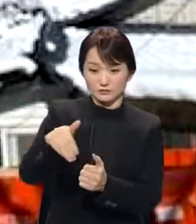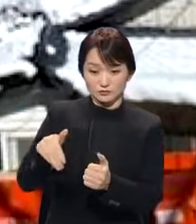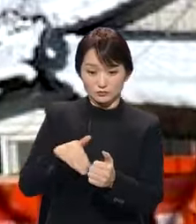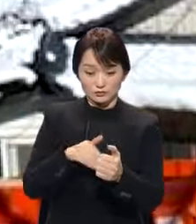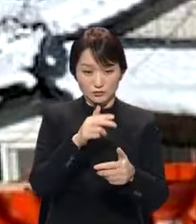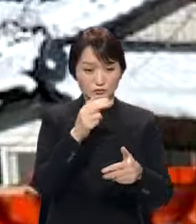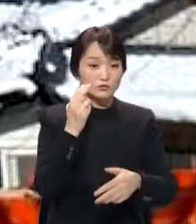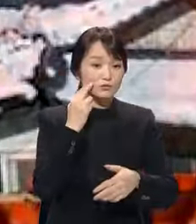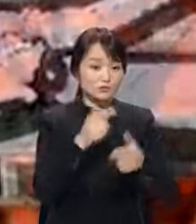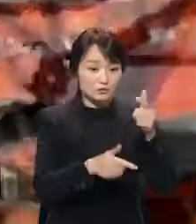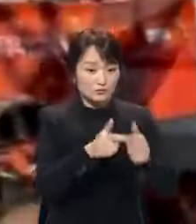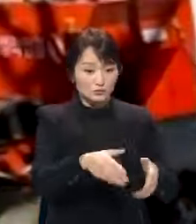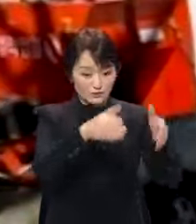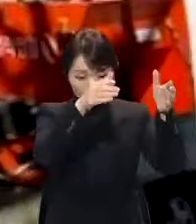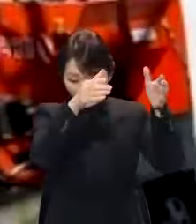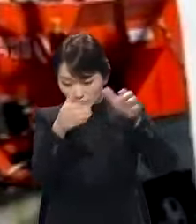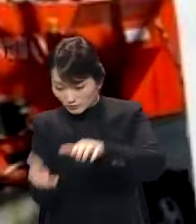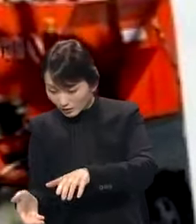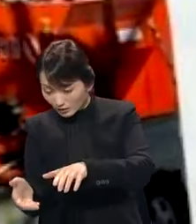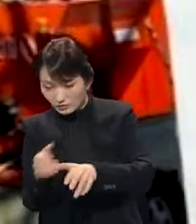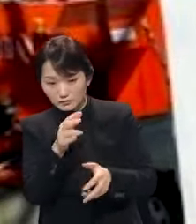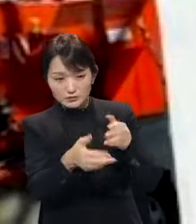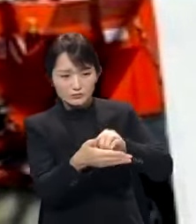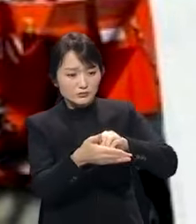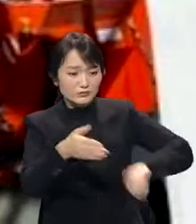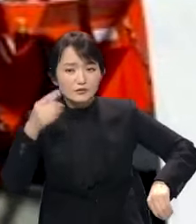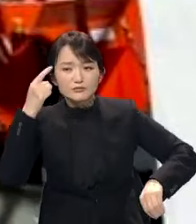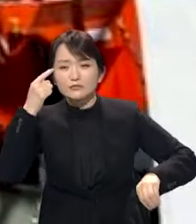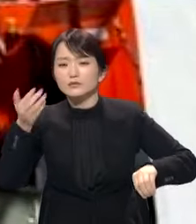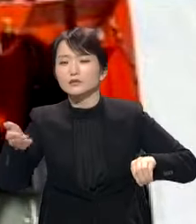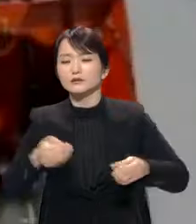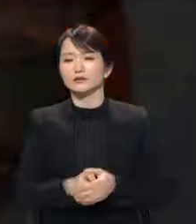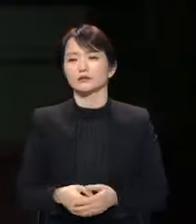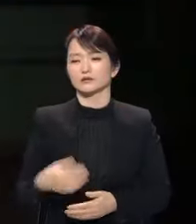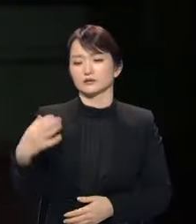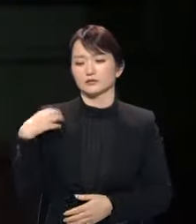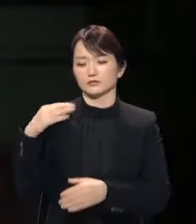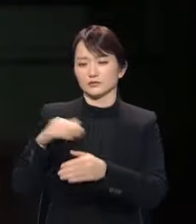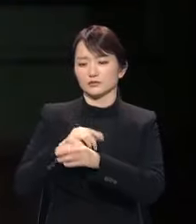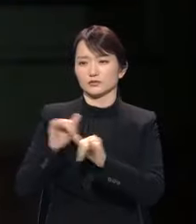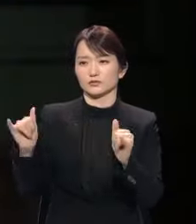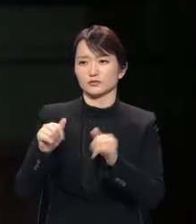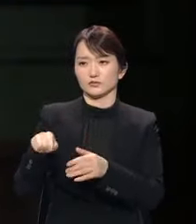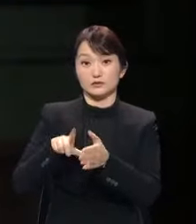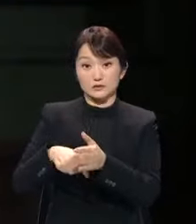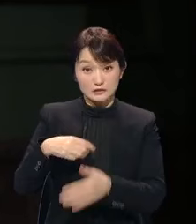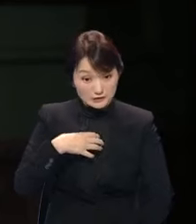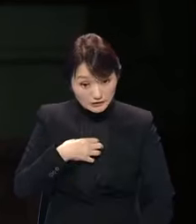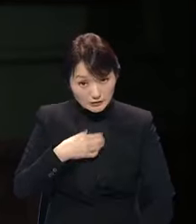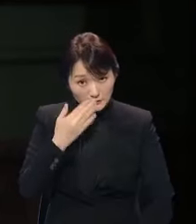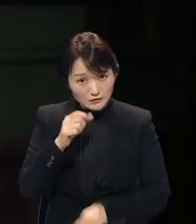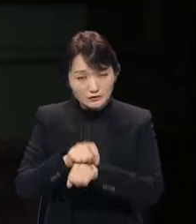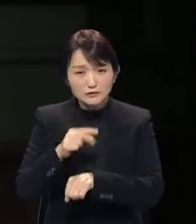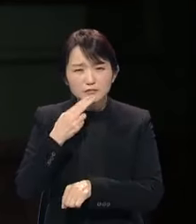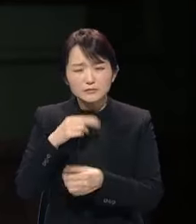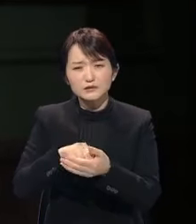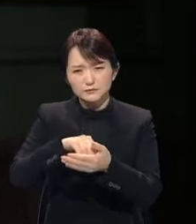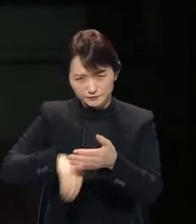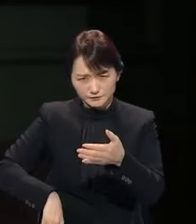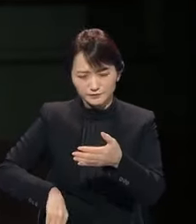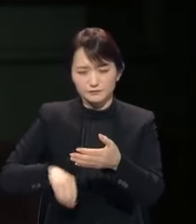거잖아요. 그래서 지난해 사업 제외된 것에 대해서 따졌습니다. 그랬더니 담당 공무원은 그 당시에는 위험 가능성이 없어서 제외됐던